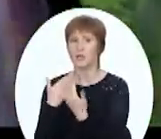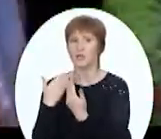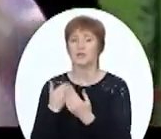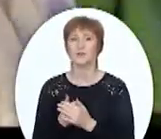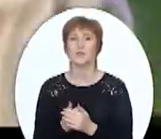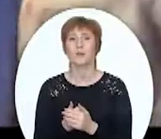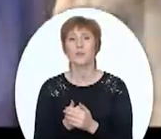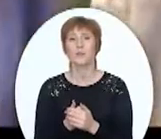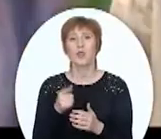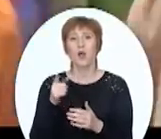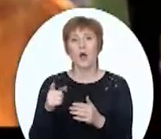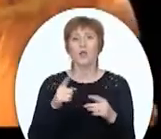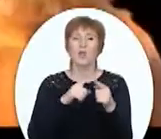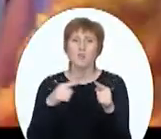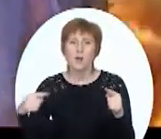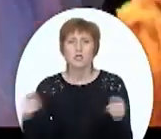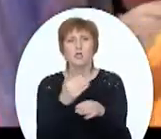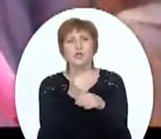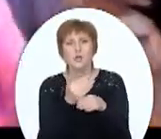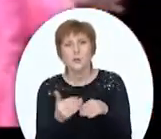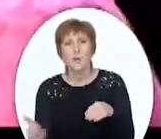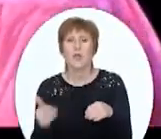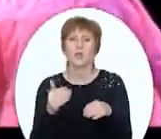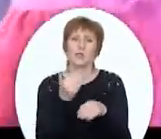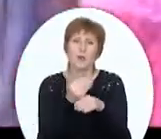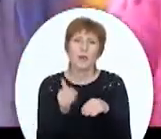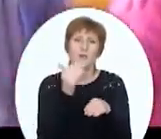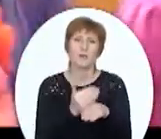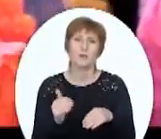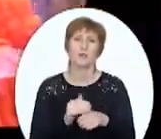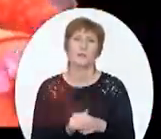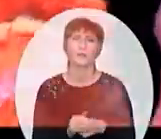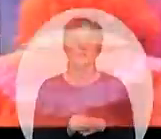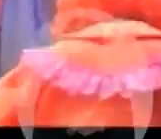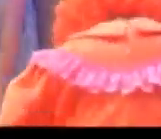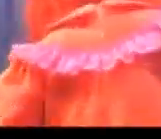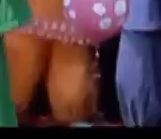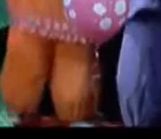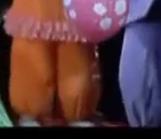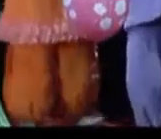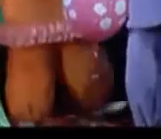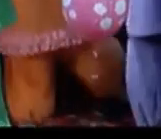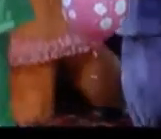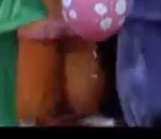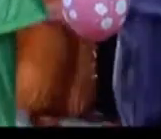взаимодействовать. То есть этот процесс очень медленный и очень постепенный.